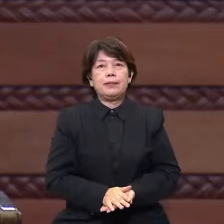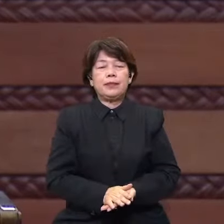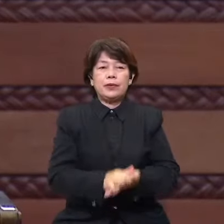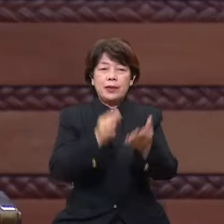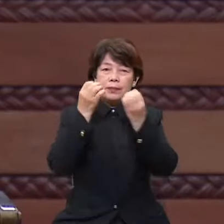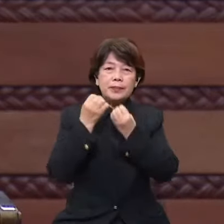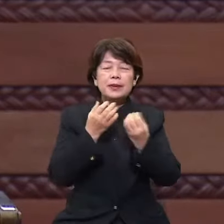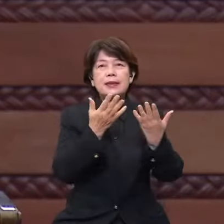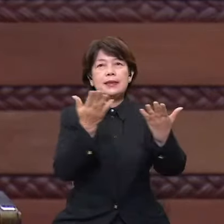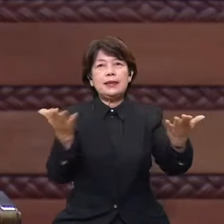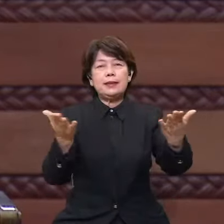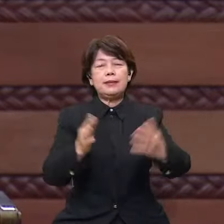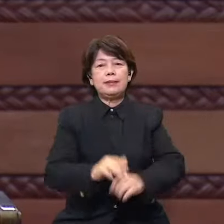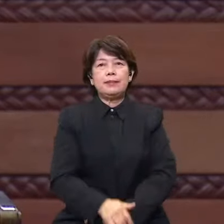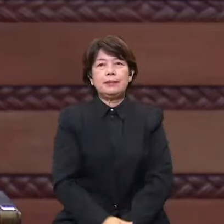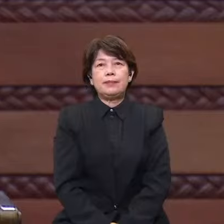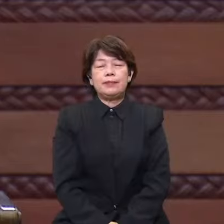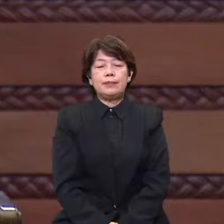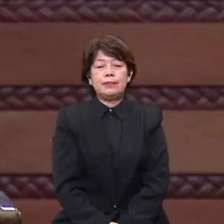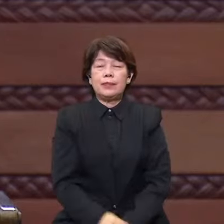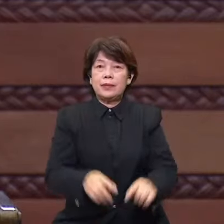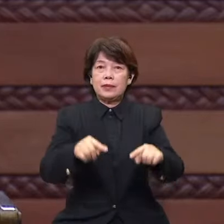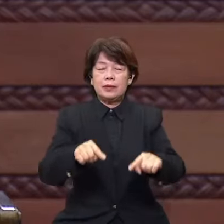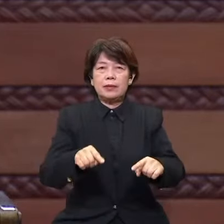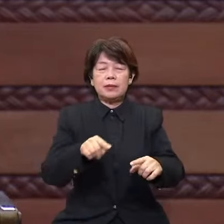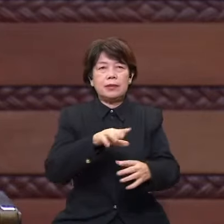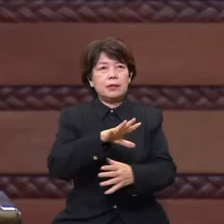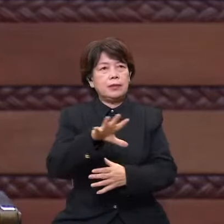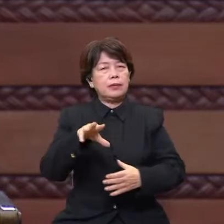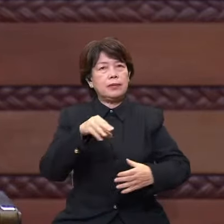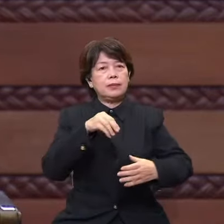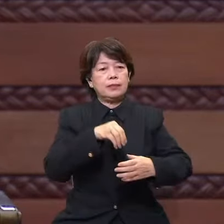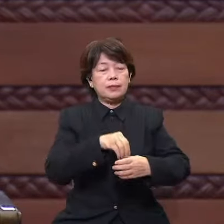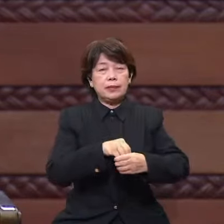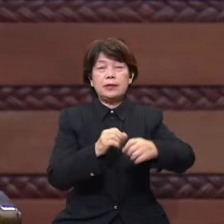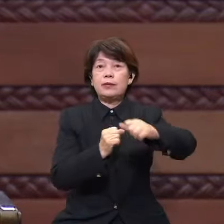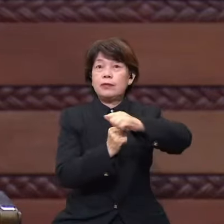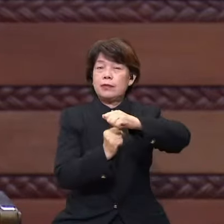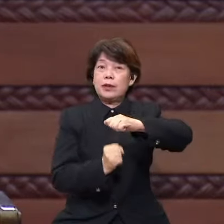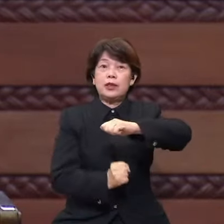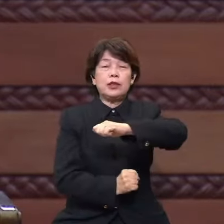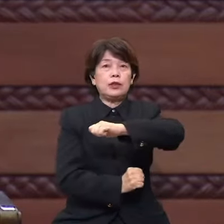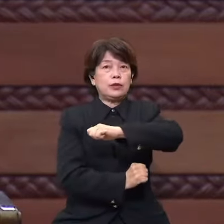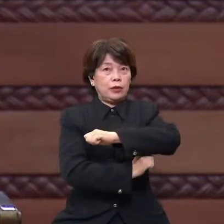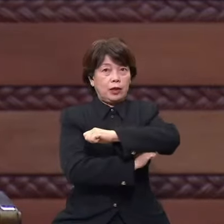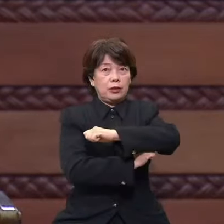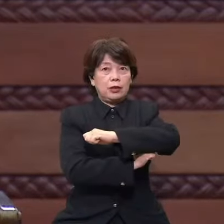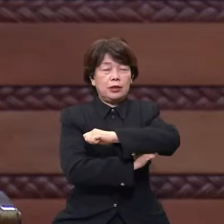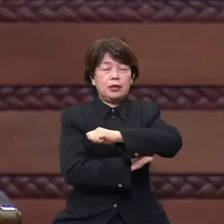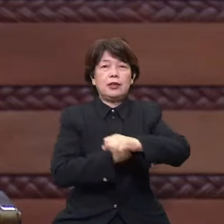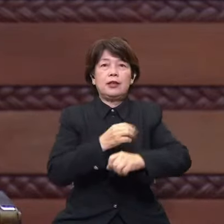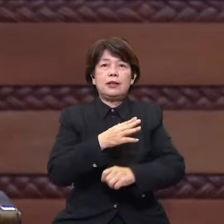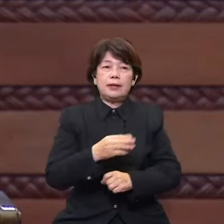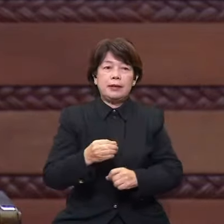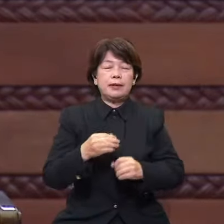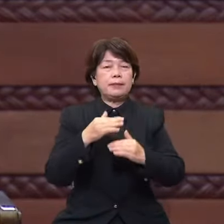pesiaran ini termasuk menambah baik infrastruktur pelaburan, satu